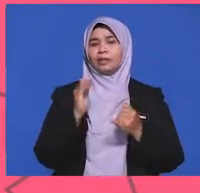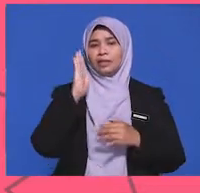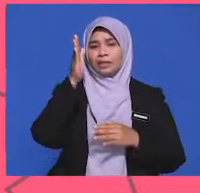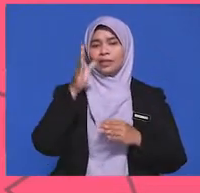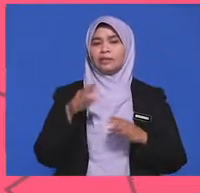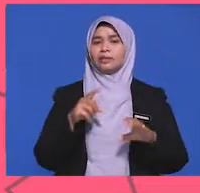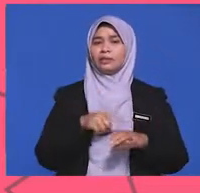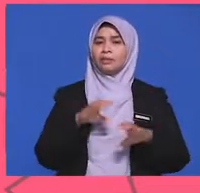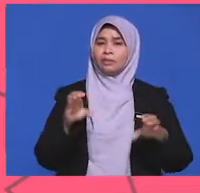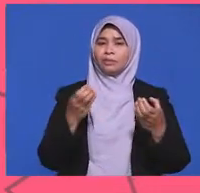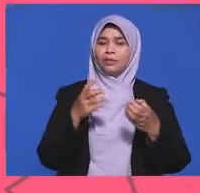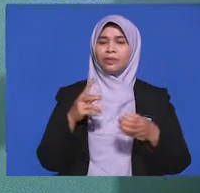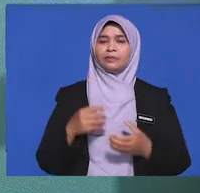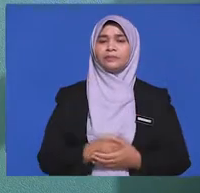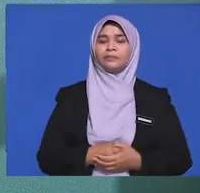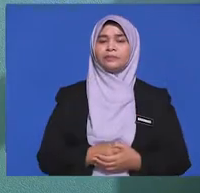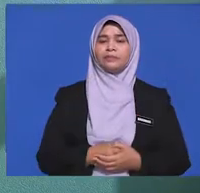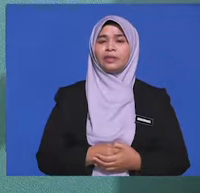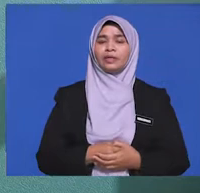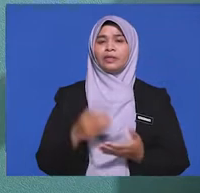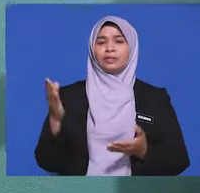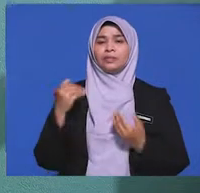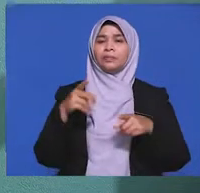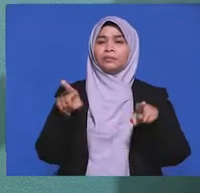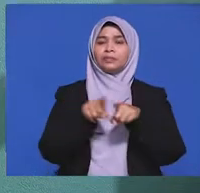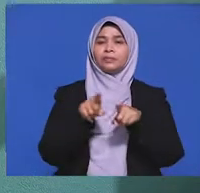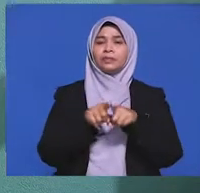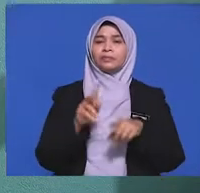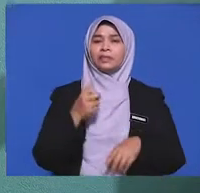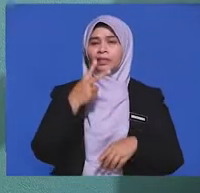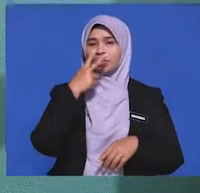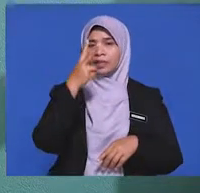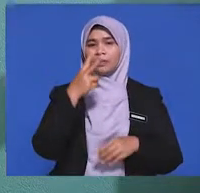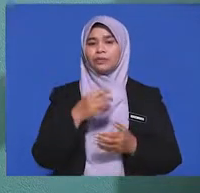akan dilaksanakan. Jom sama-sama kita